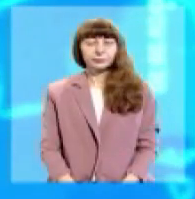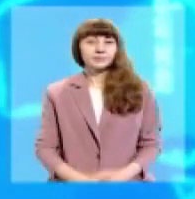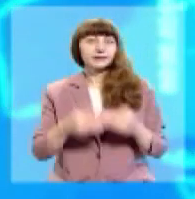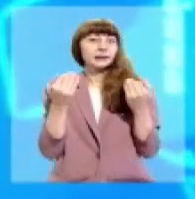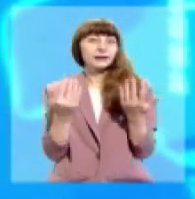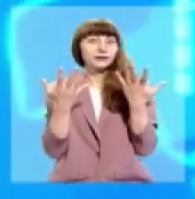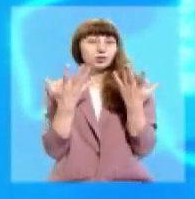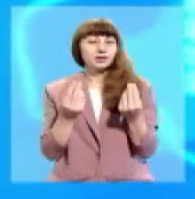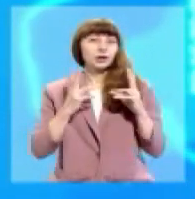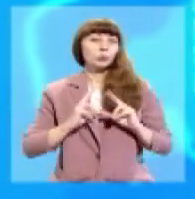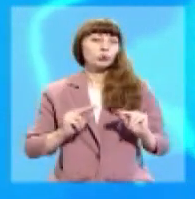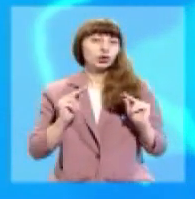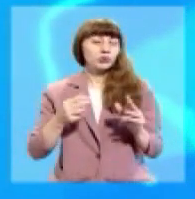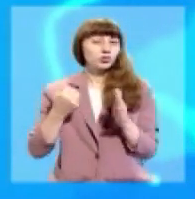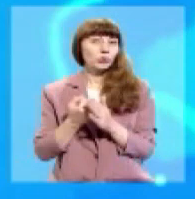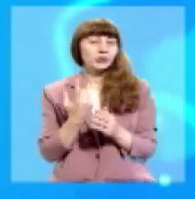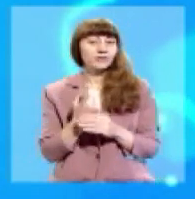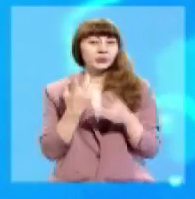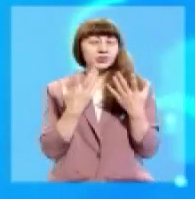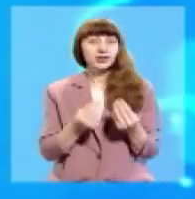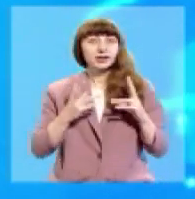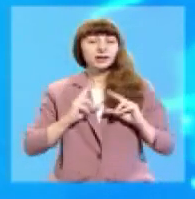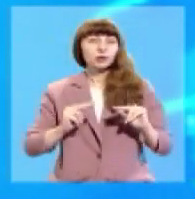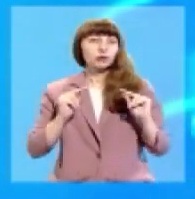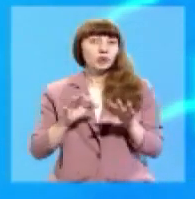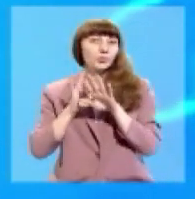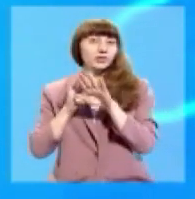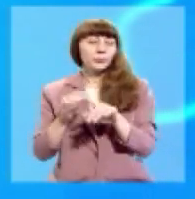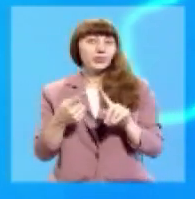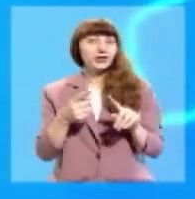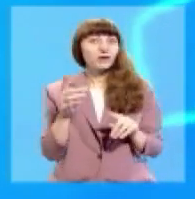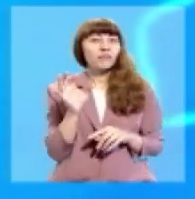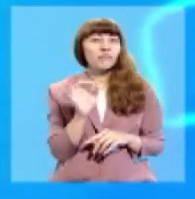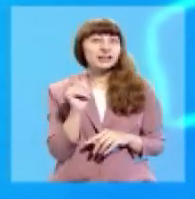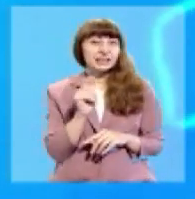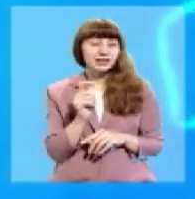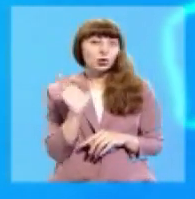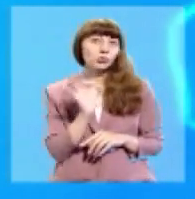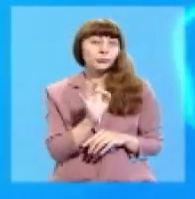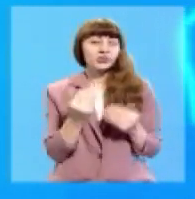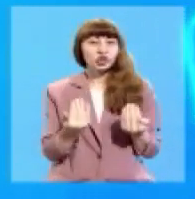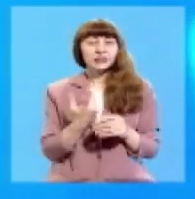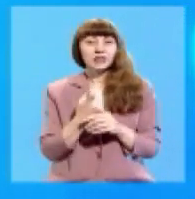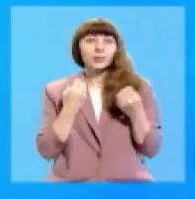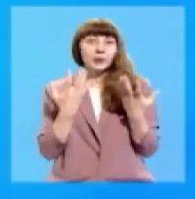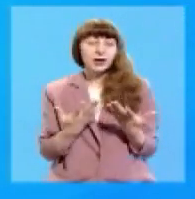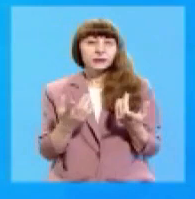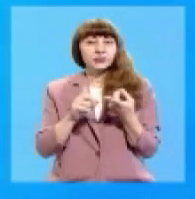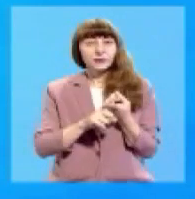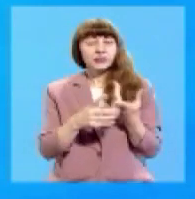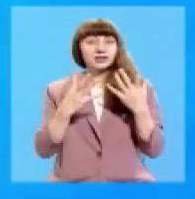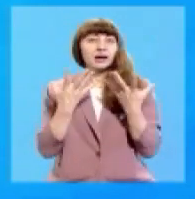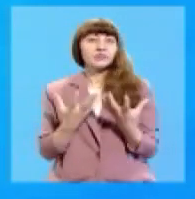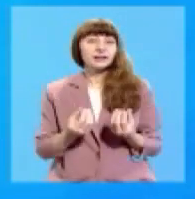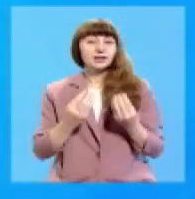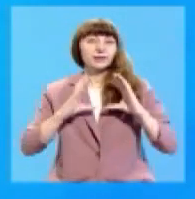Бүгін мұғалімдер күні. Осы уақытқа дейін республикада мұғалімдер күні қазан айының 1-ші жексенбісінде тойланып келді. Енді бұл мереке 5-ші